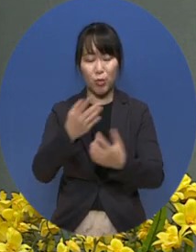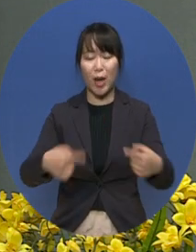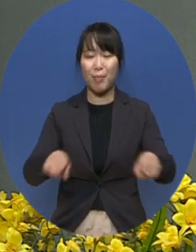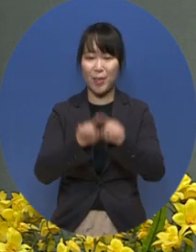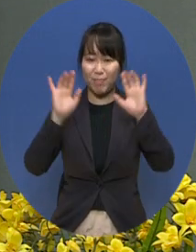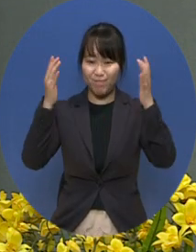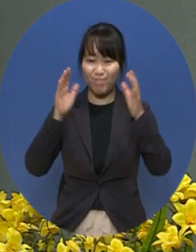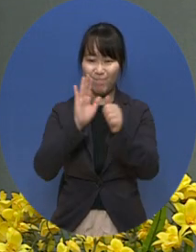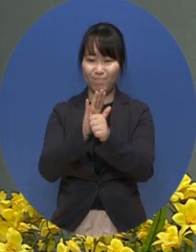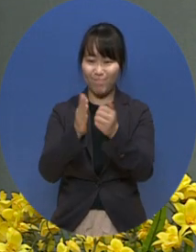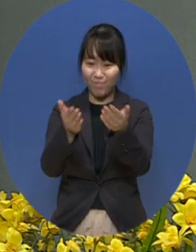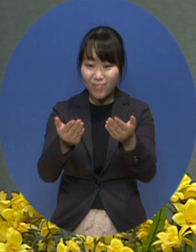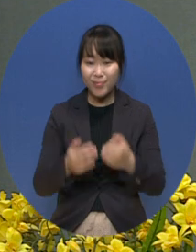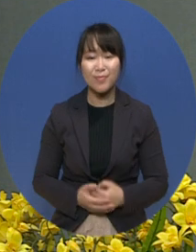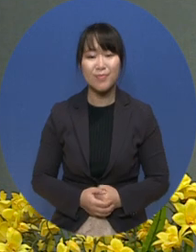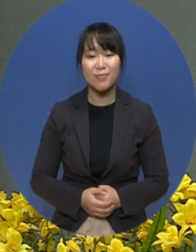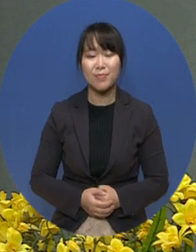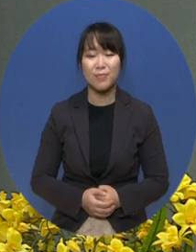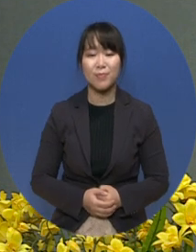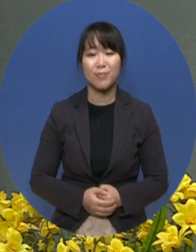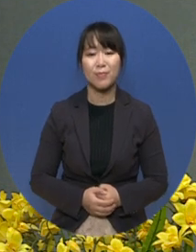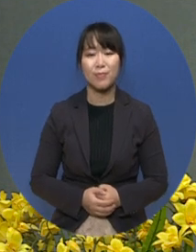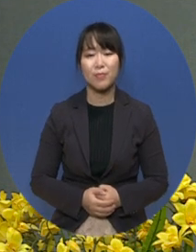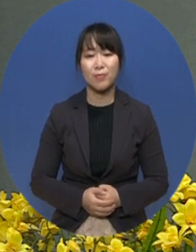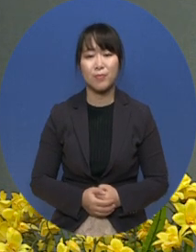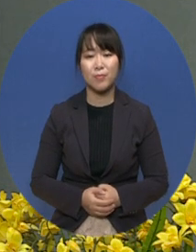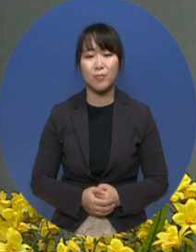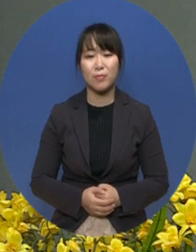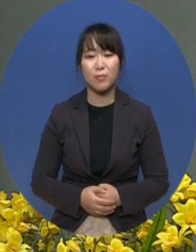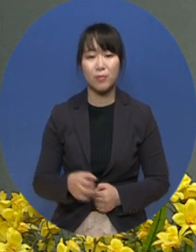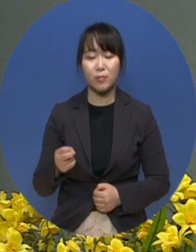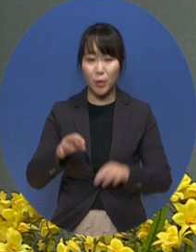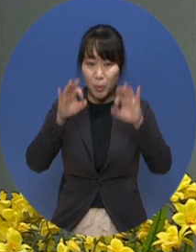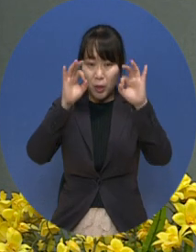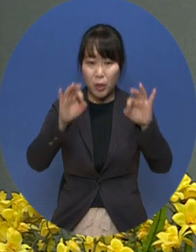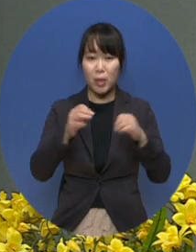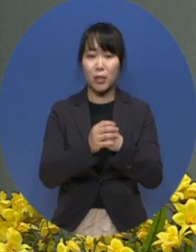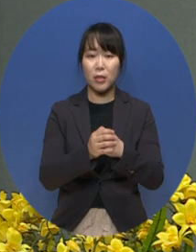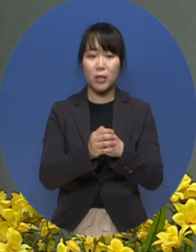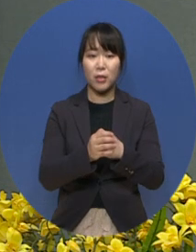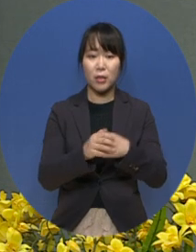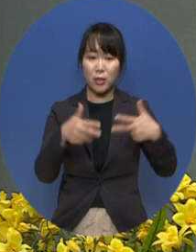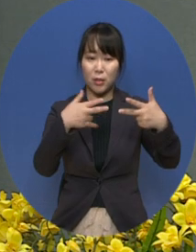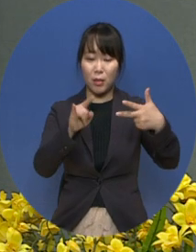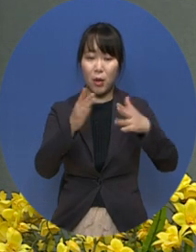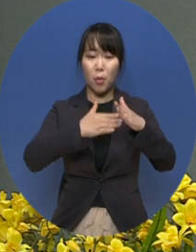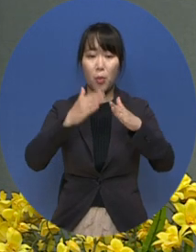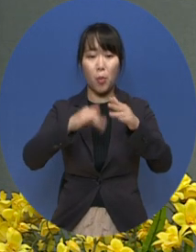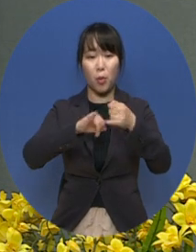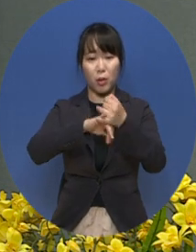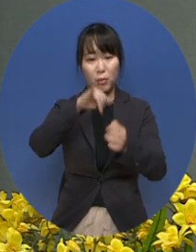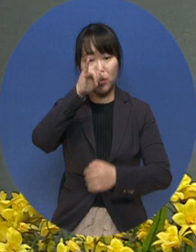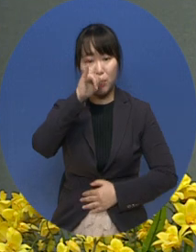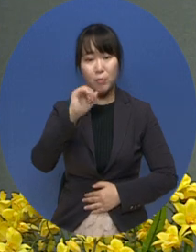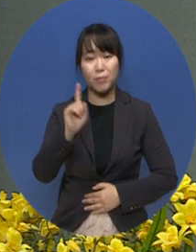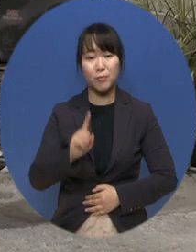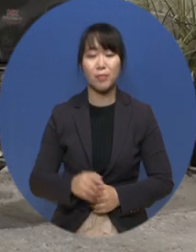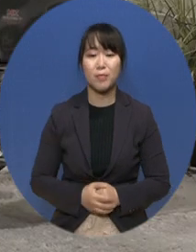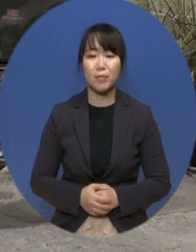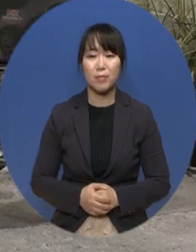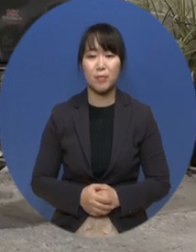응원하겠습니다 4 그렇게 자 그리고 요 보니까 뭐 아 7 대고 약들이 놓으셨어요 예 어떤